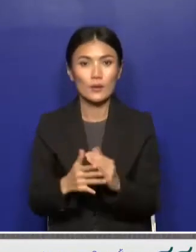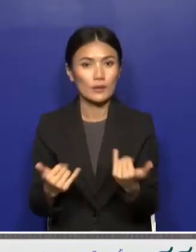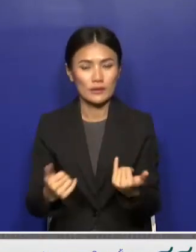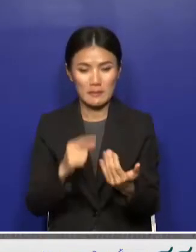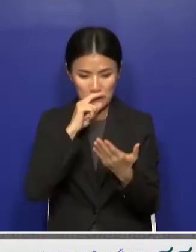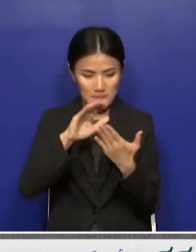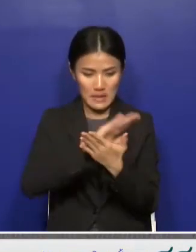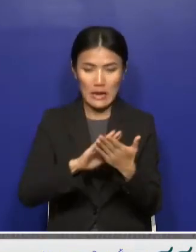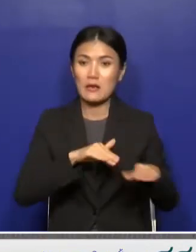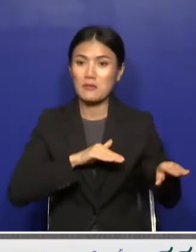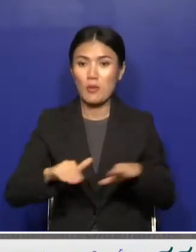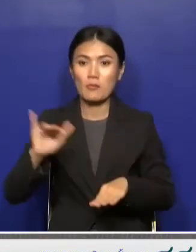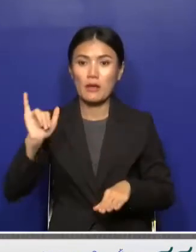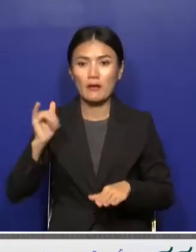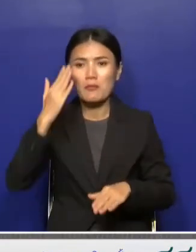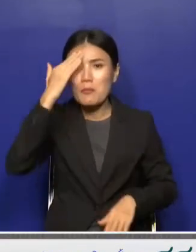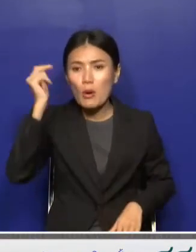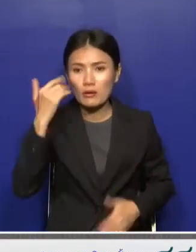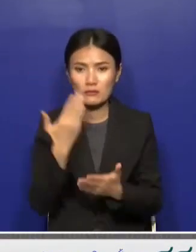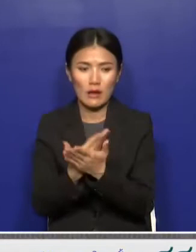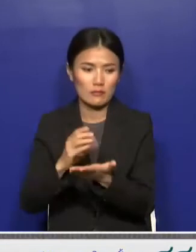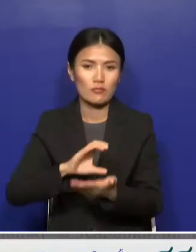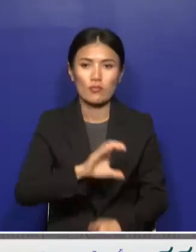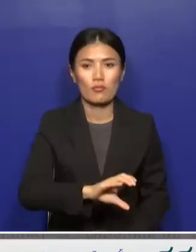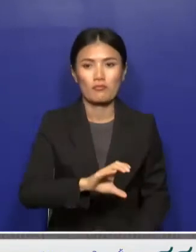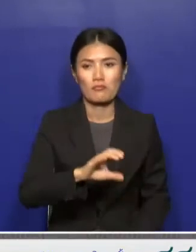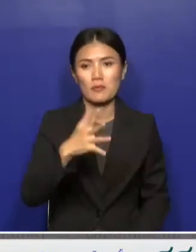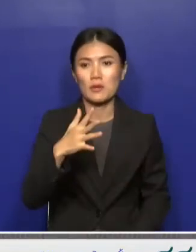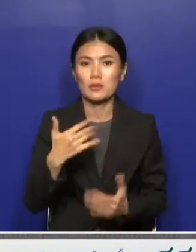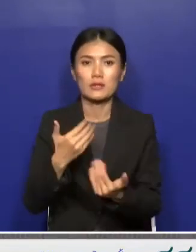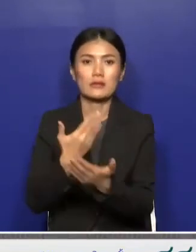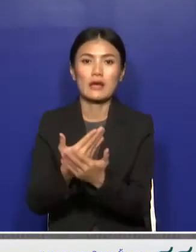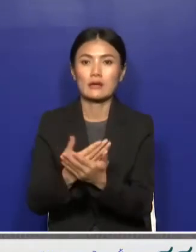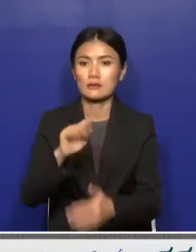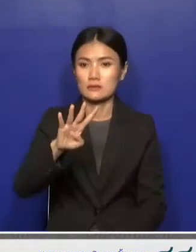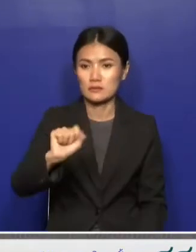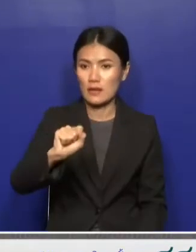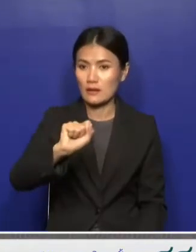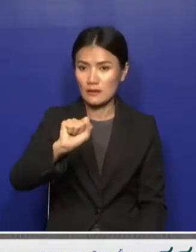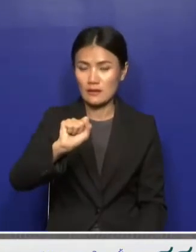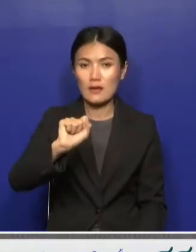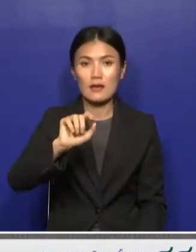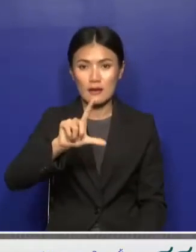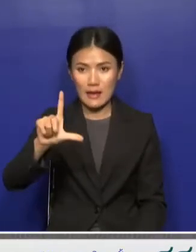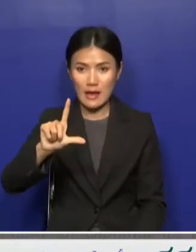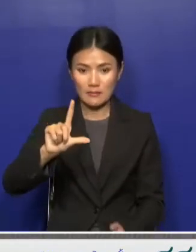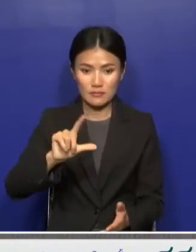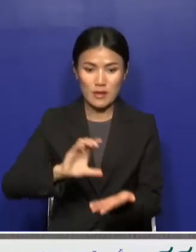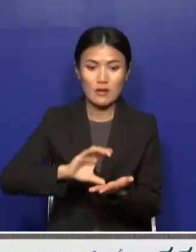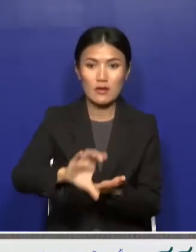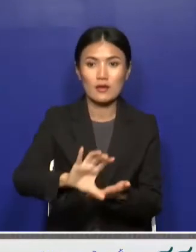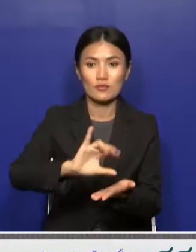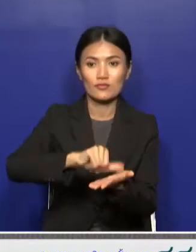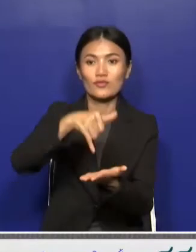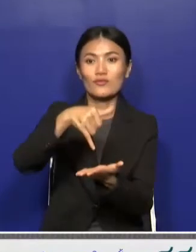พราะว่าเราไม่มีงบประมาณให้ผมเสียดายครับเงิน400ล้านที่เราใช้ในการฟื้นฟูทุกวันนี้เราไม่ทราบเลยครับว่าไปทำอะไรนะครับ